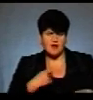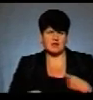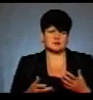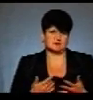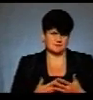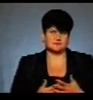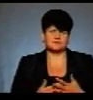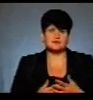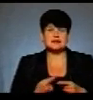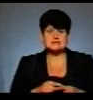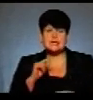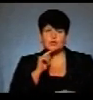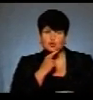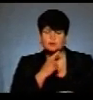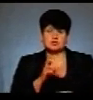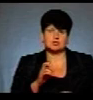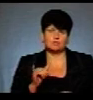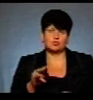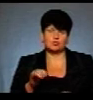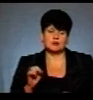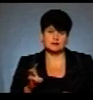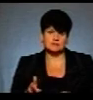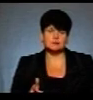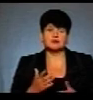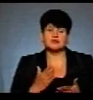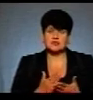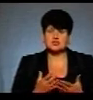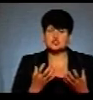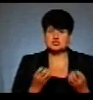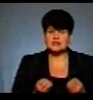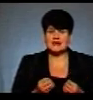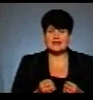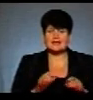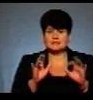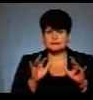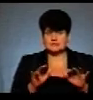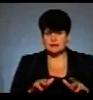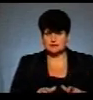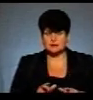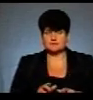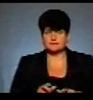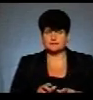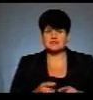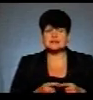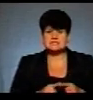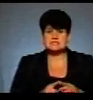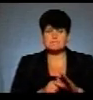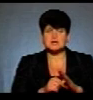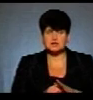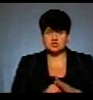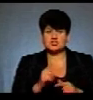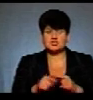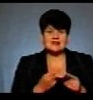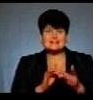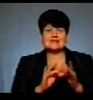одяг. Це є економічний булінг. І є ще кібербулінг, тобто це фактично приниження через